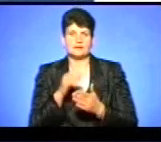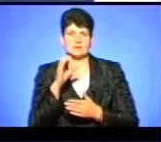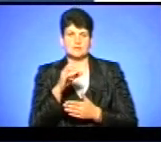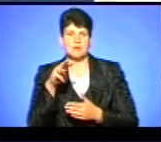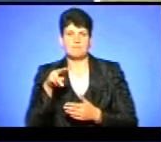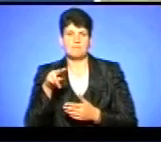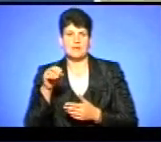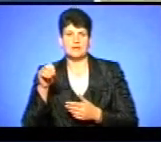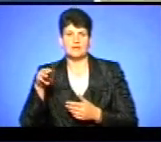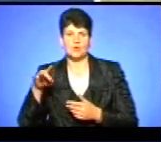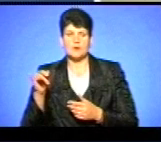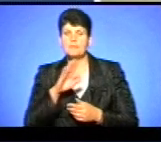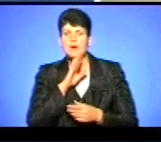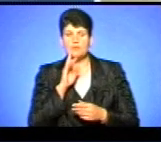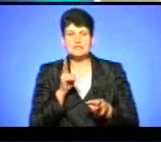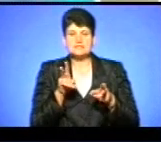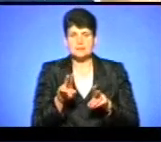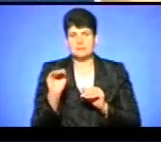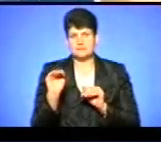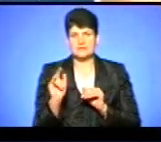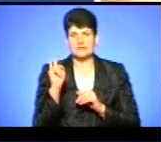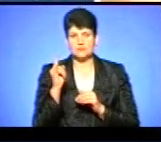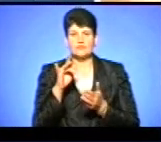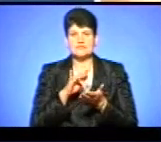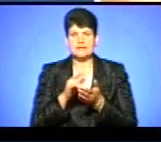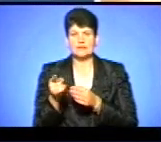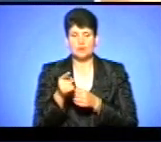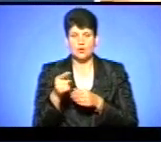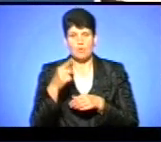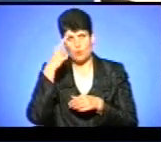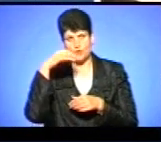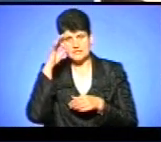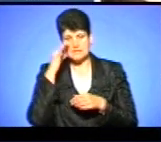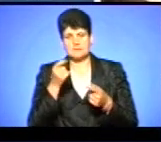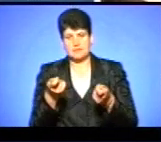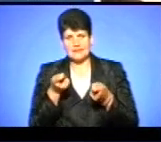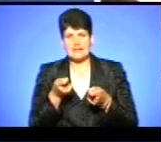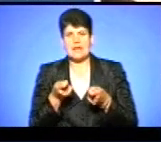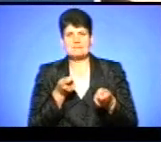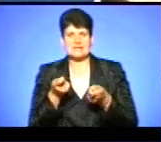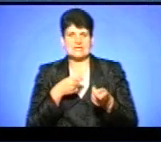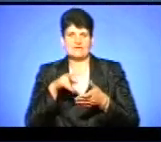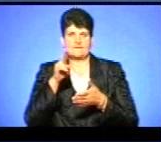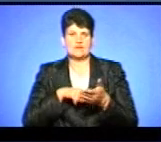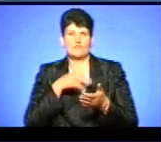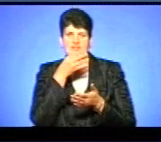Маму, яка без нагляду залишила малолітню дитину у центрі Тернополя, поліцейські притягнули до адміністративної відповідальності.